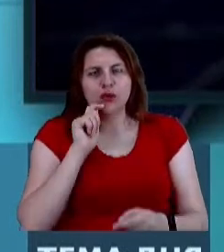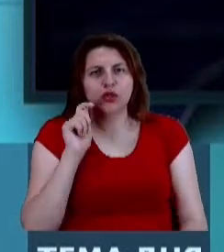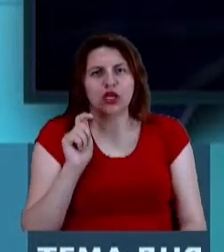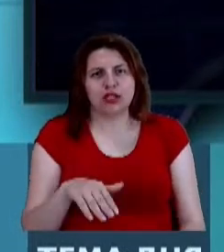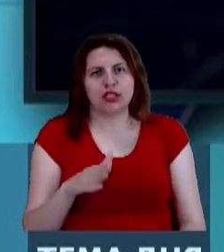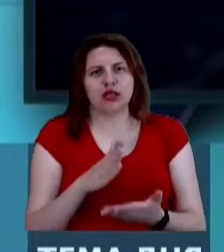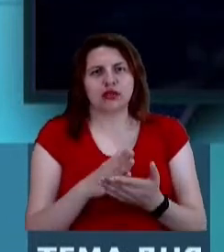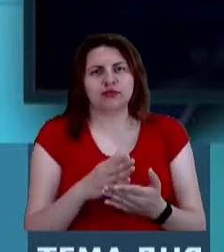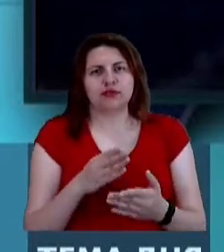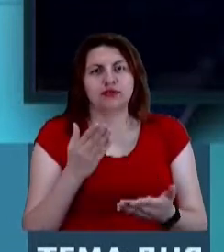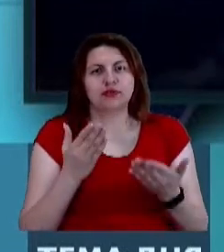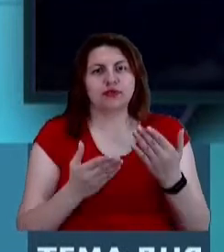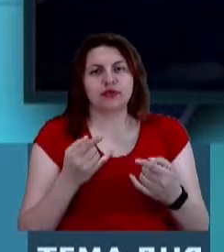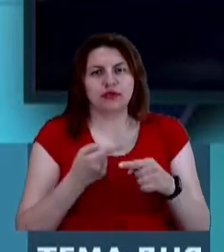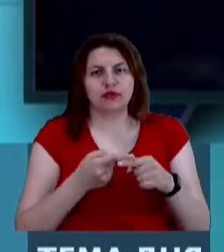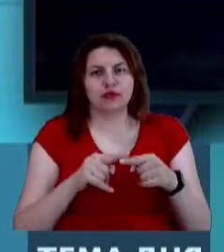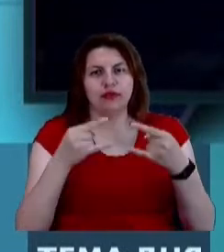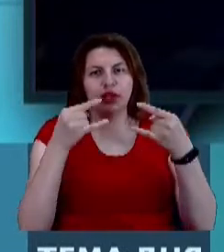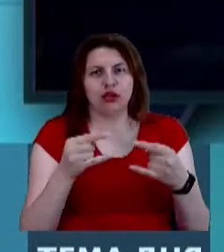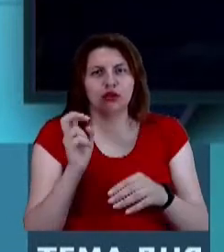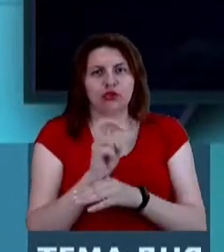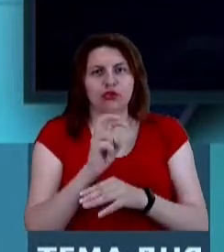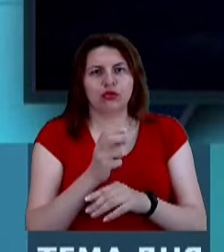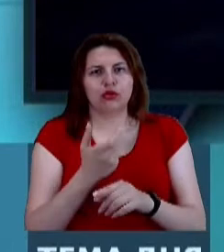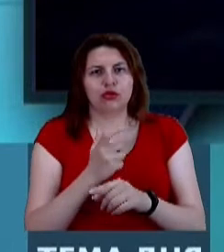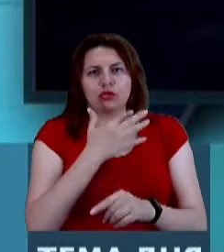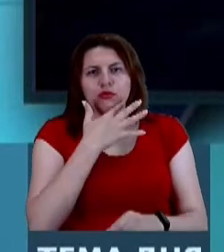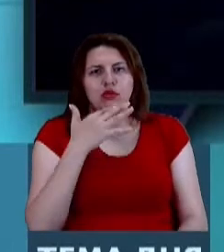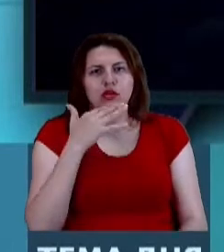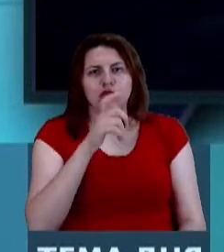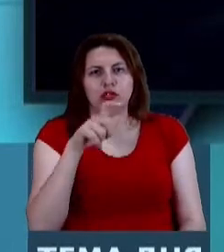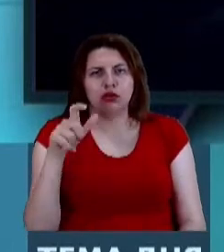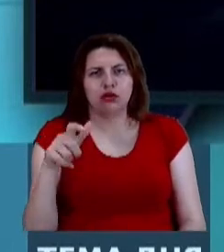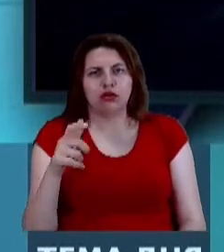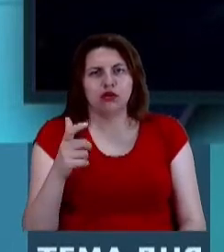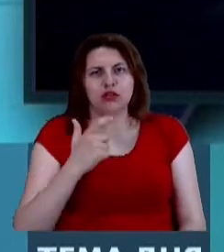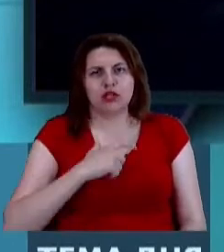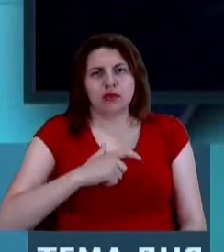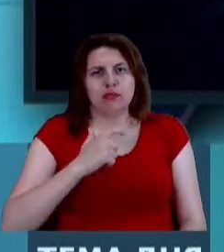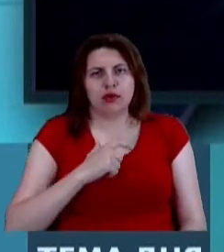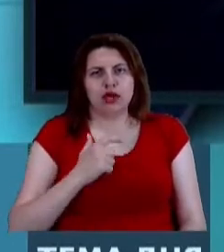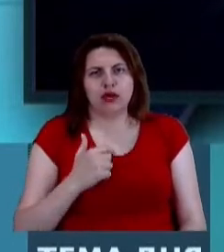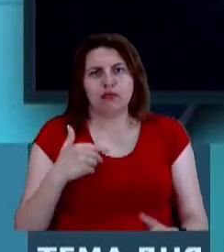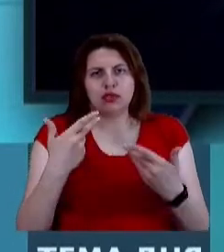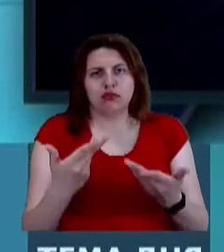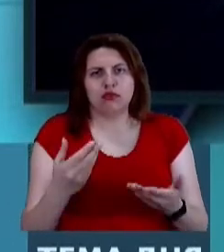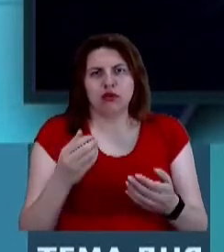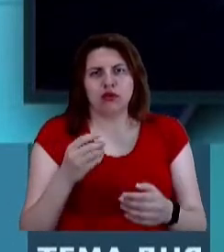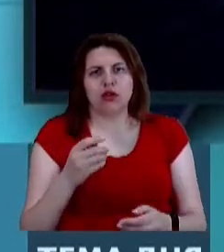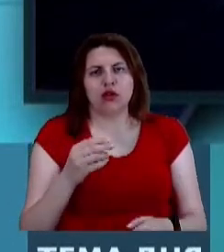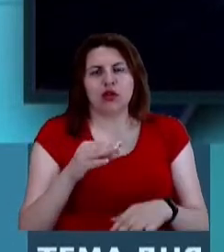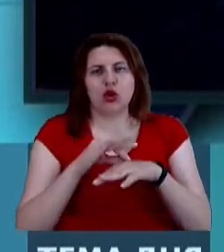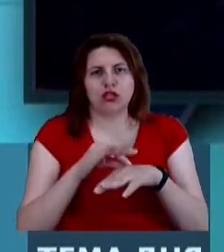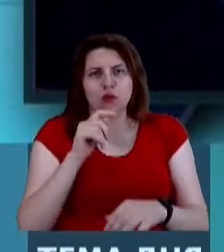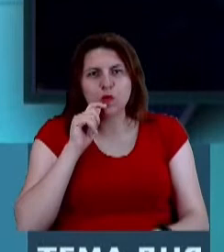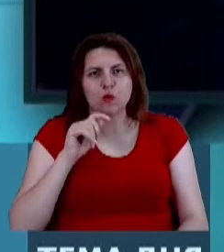ці канали ходять дуже багато людей, які асоціюють себе і позиціонують себе як носіями українських патріотичних сил,